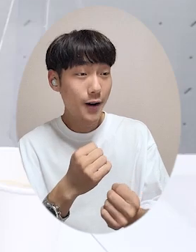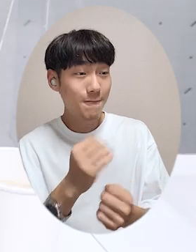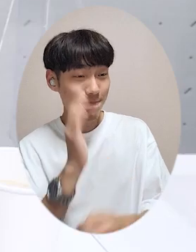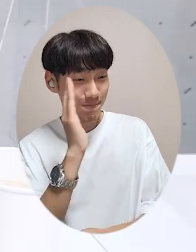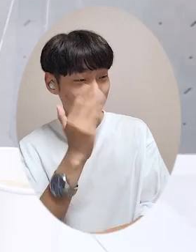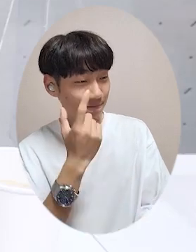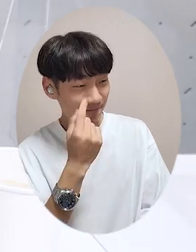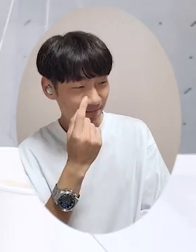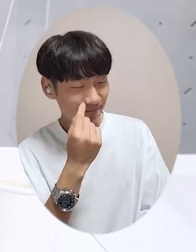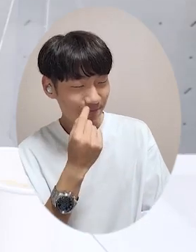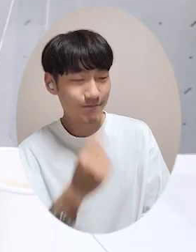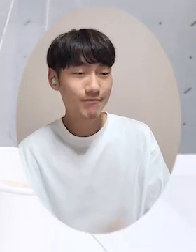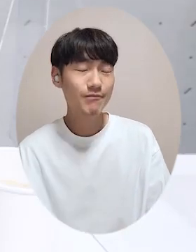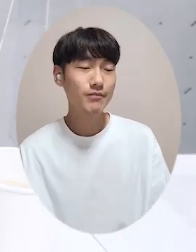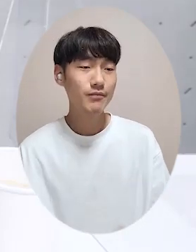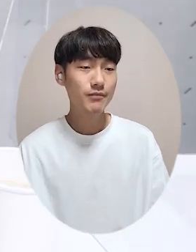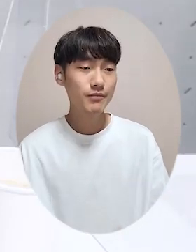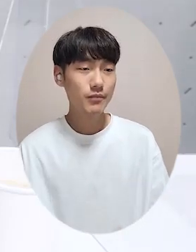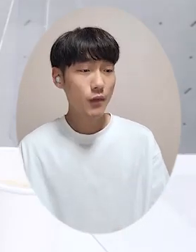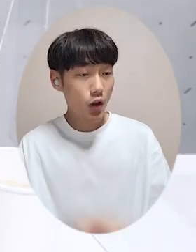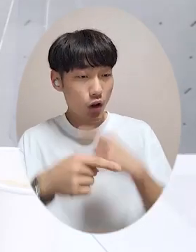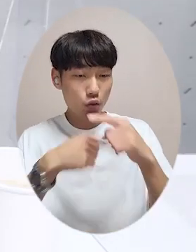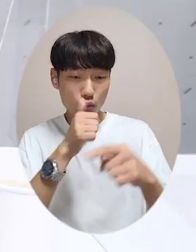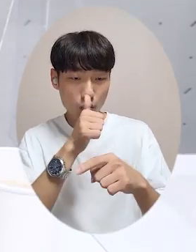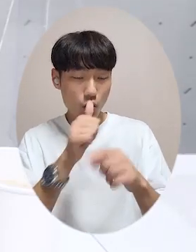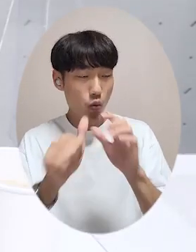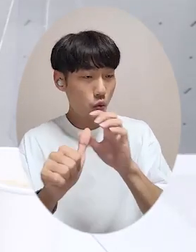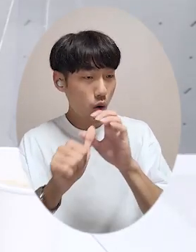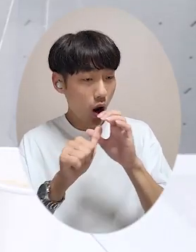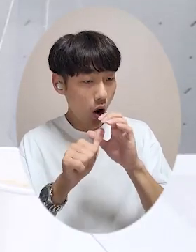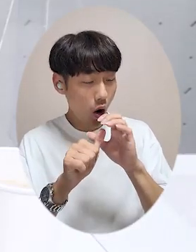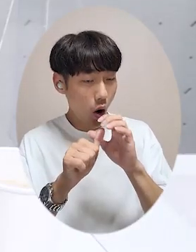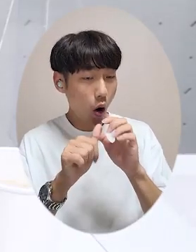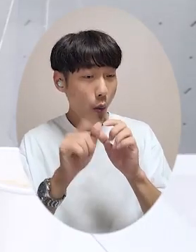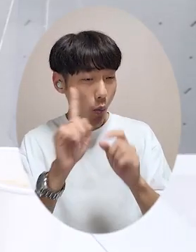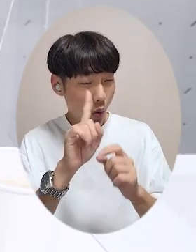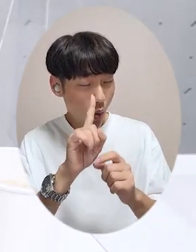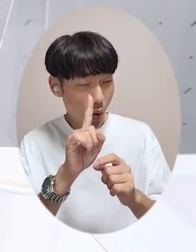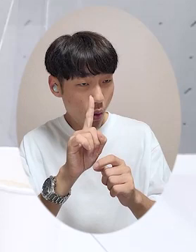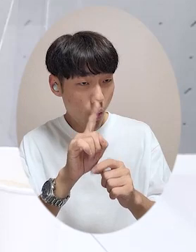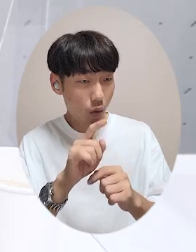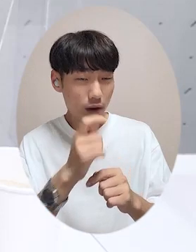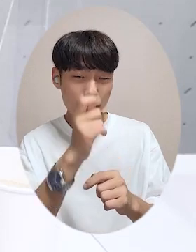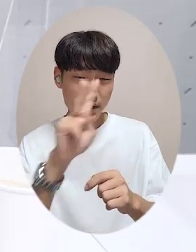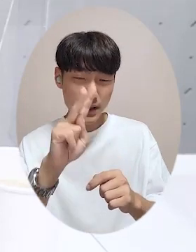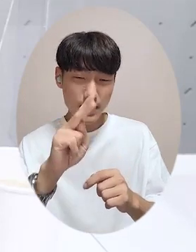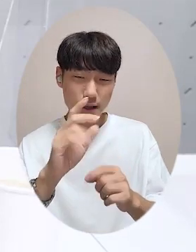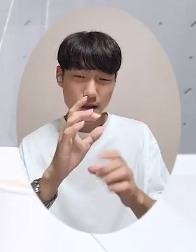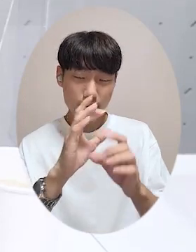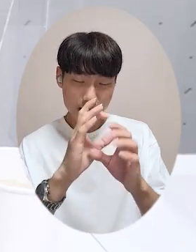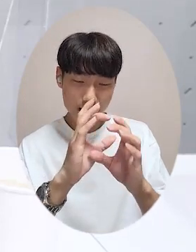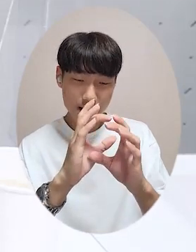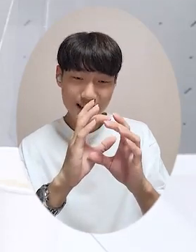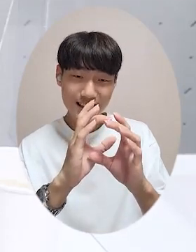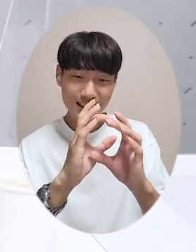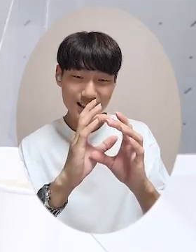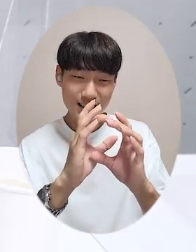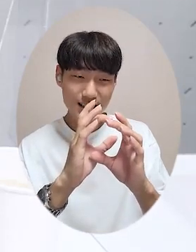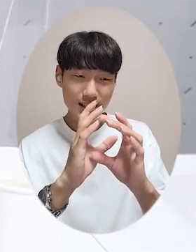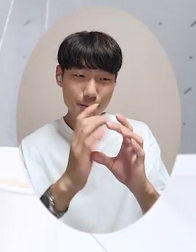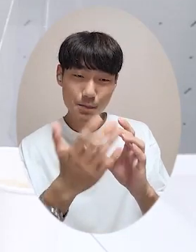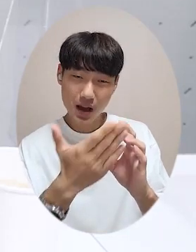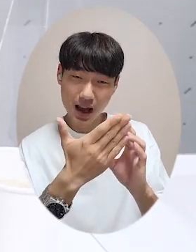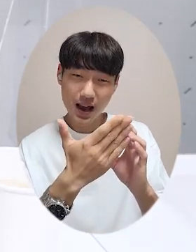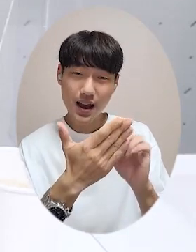네. 이제 그 수어 통역이 활용되는 곳은 우리가 크게 알고 있는 게 TV, 북한에서는 텔레비전이라고